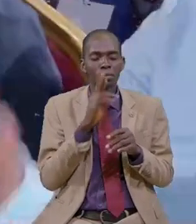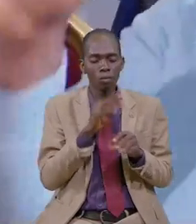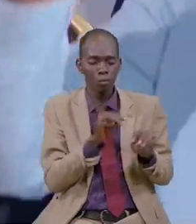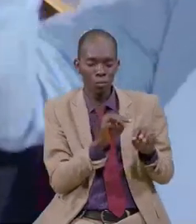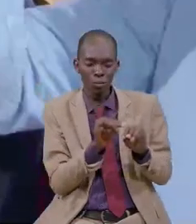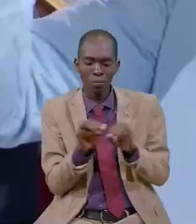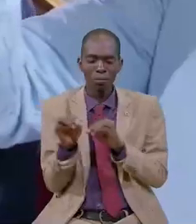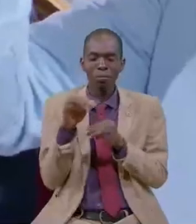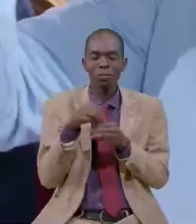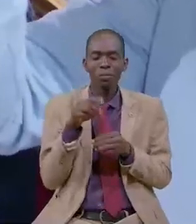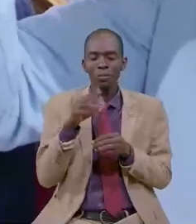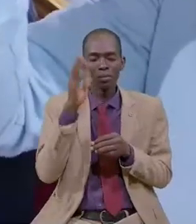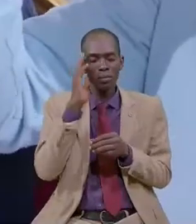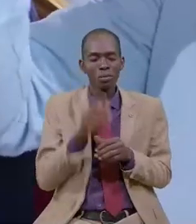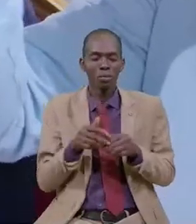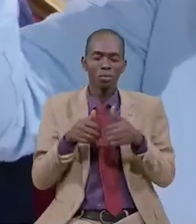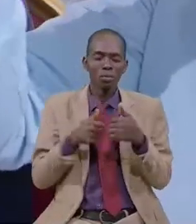eux.